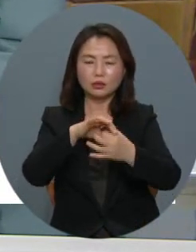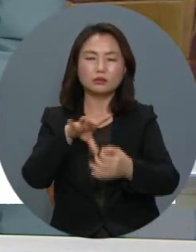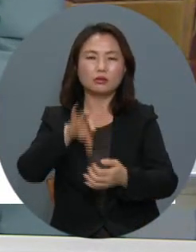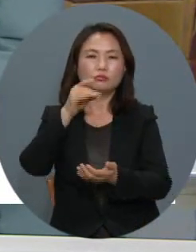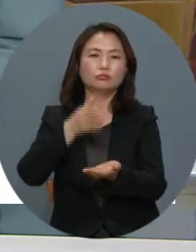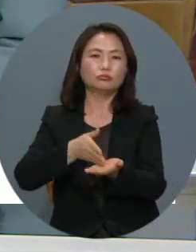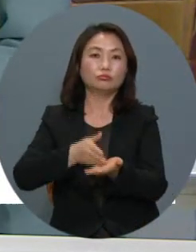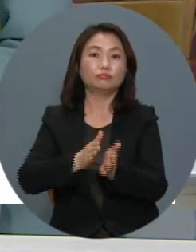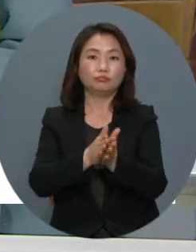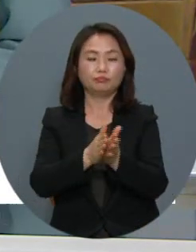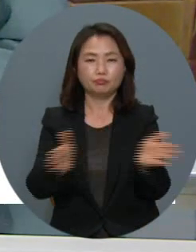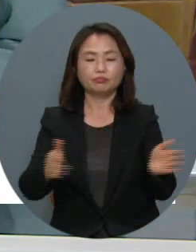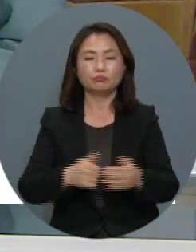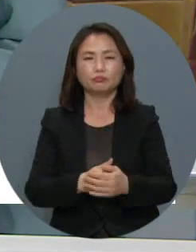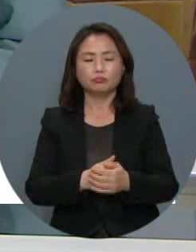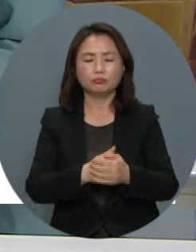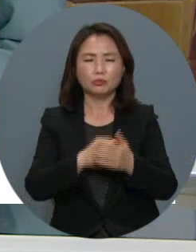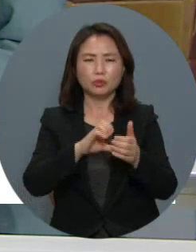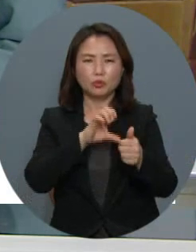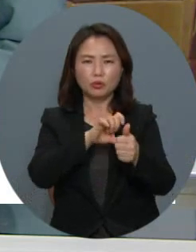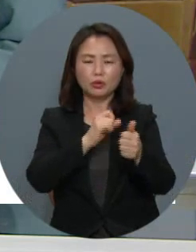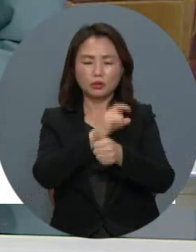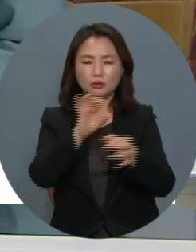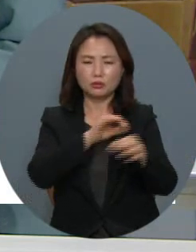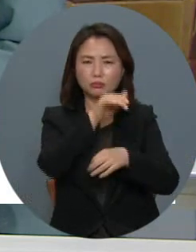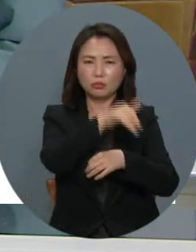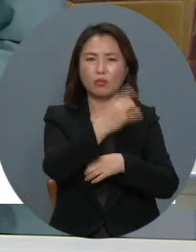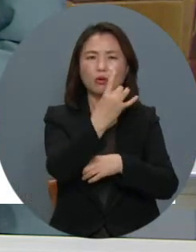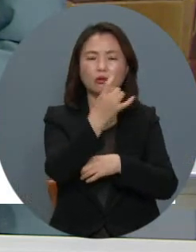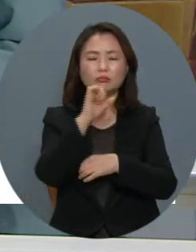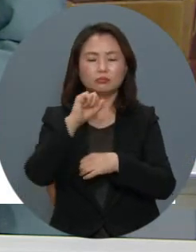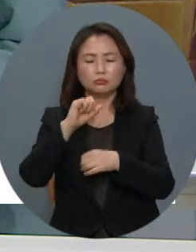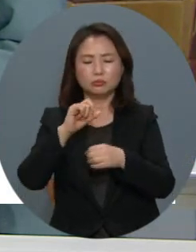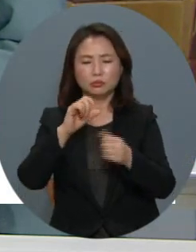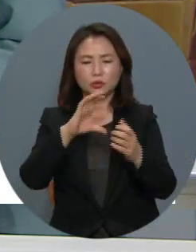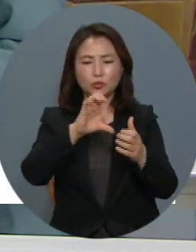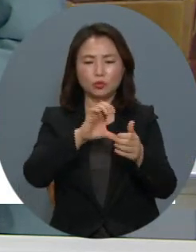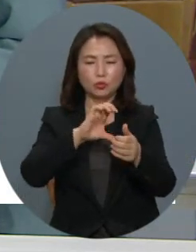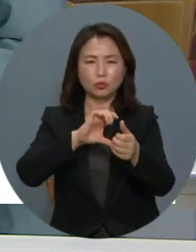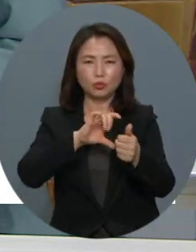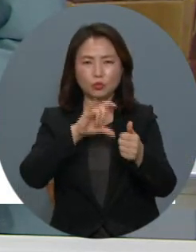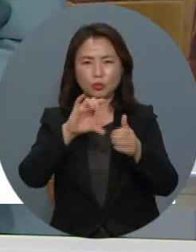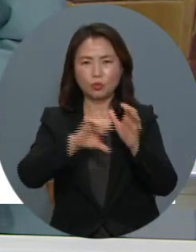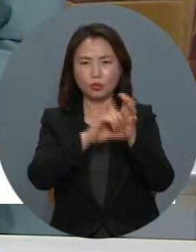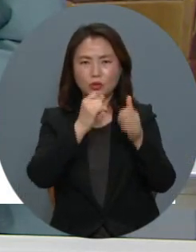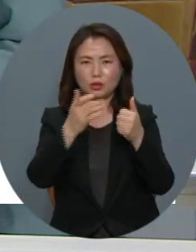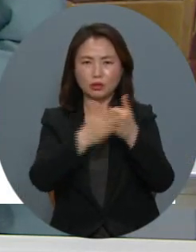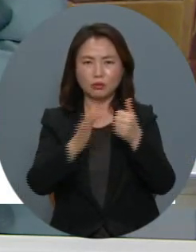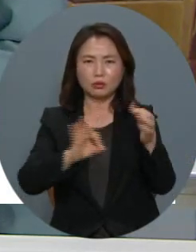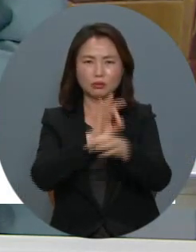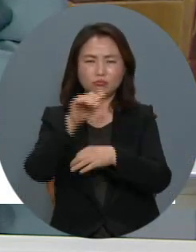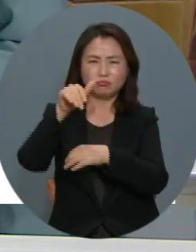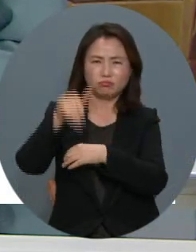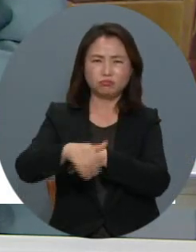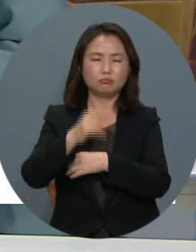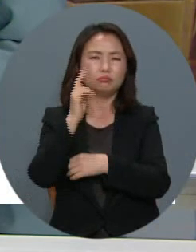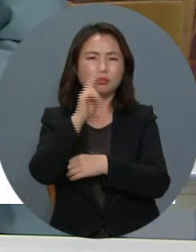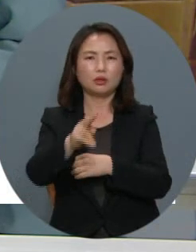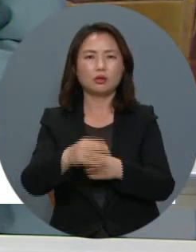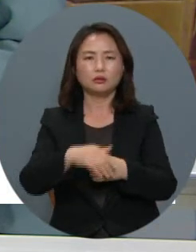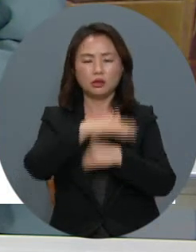시작하겠습니다. 코로나19는 가뜩이나 어려운 지역 경제를 그야말로 밑바닥까지 추락시켰습니다.